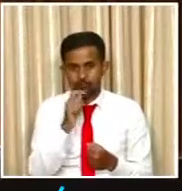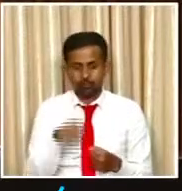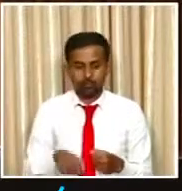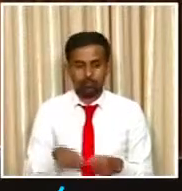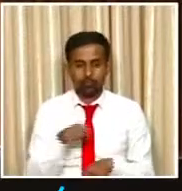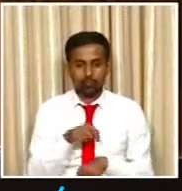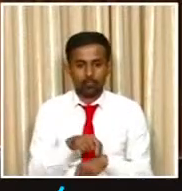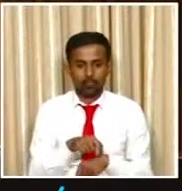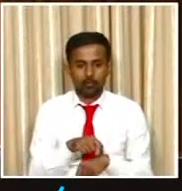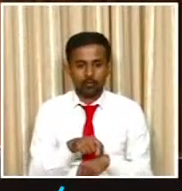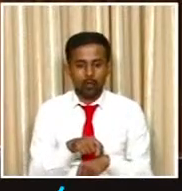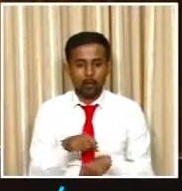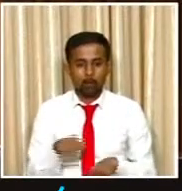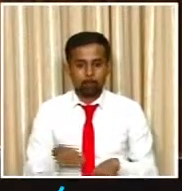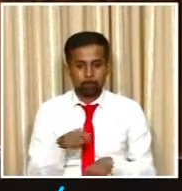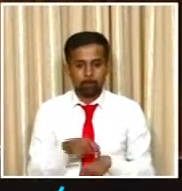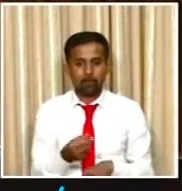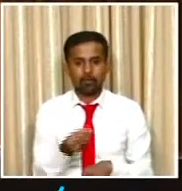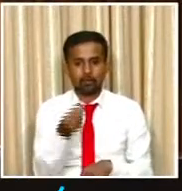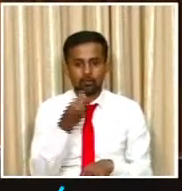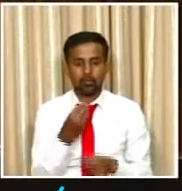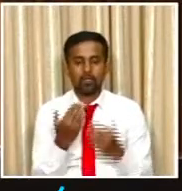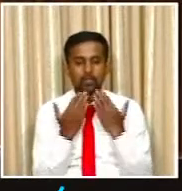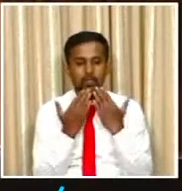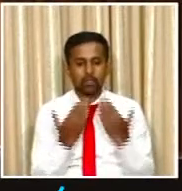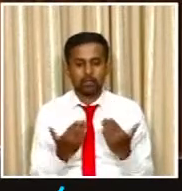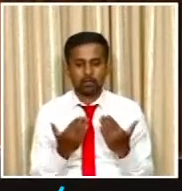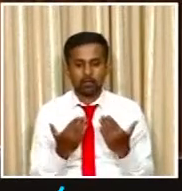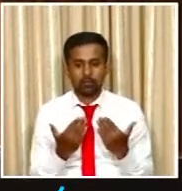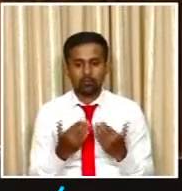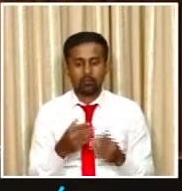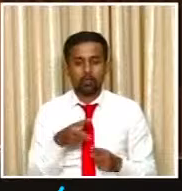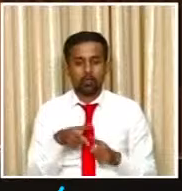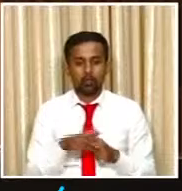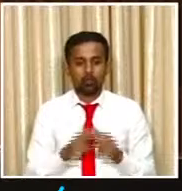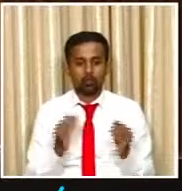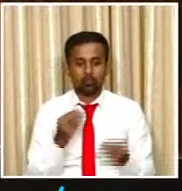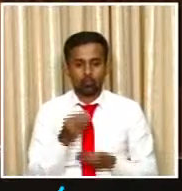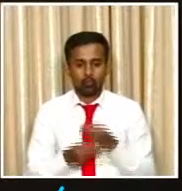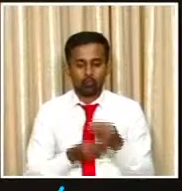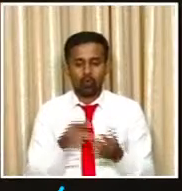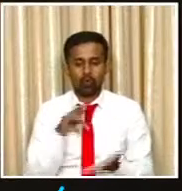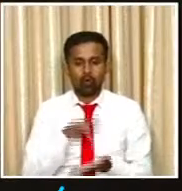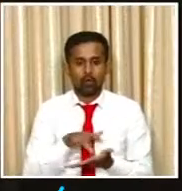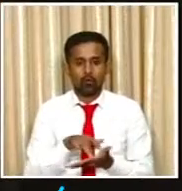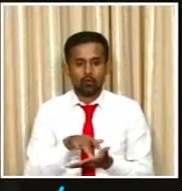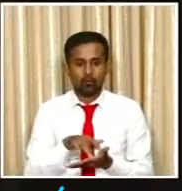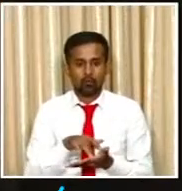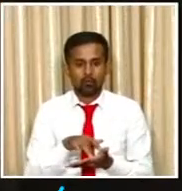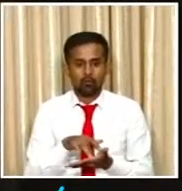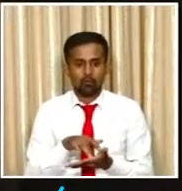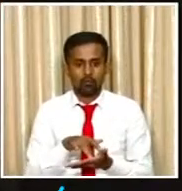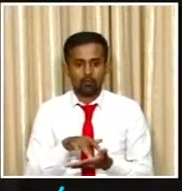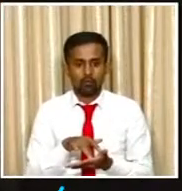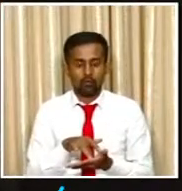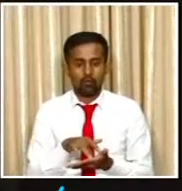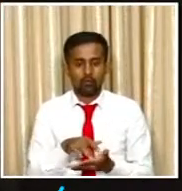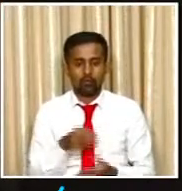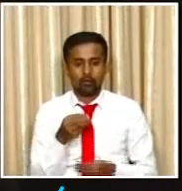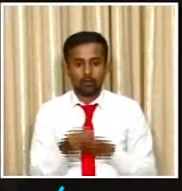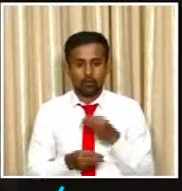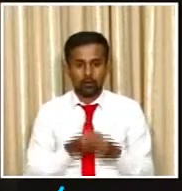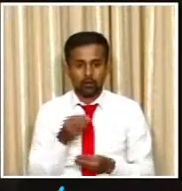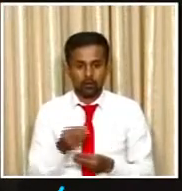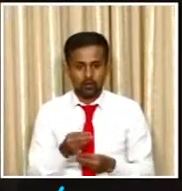adapi me awastha wala badunnar bohom stuti me karmaant sulu karmaant saha madhyama karma madhyama me